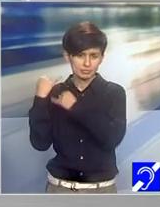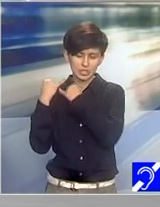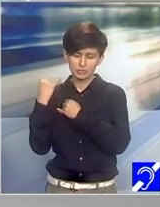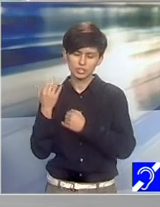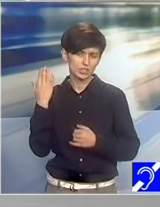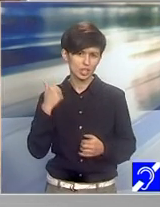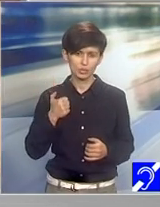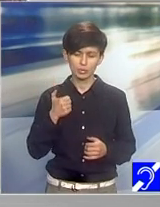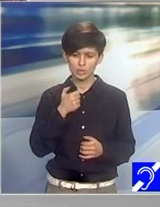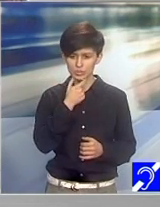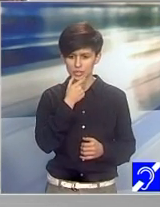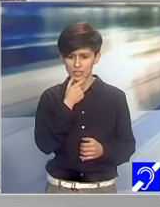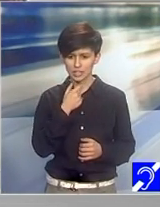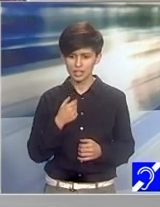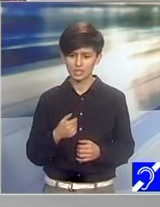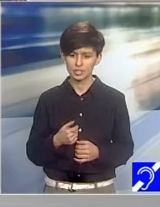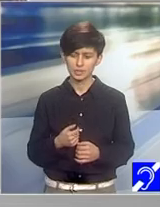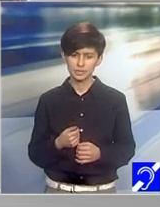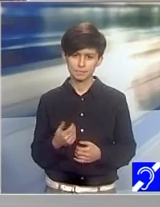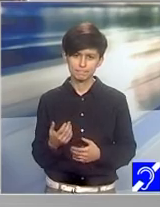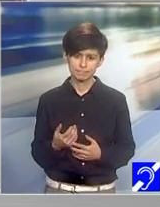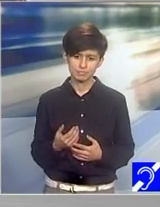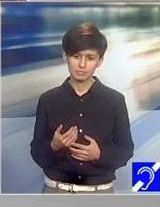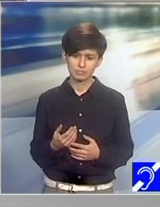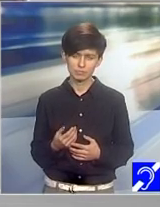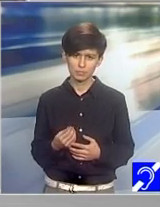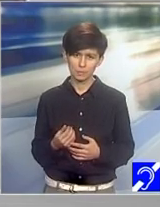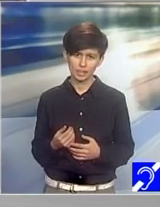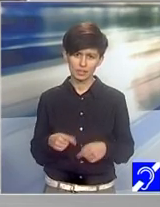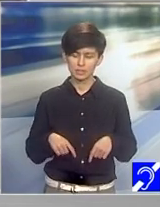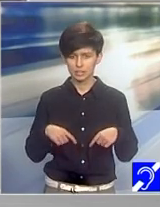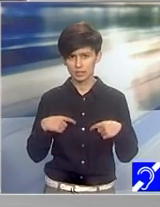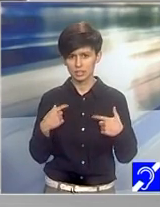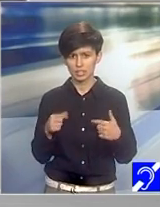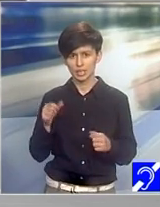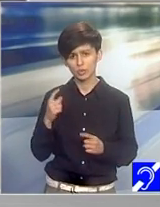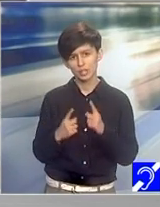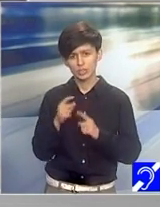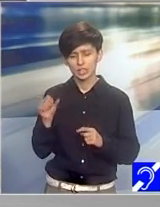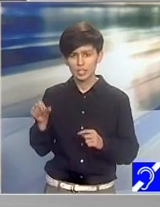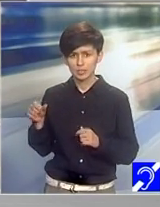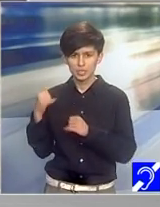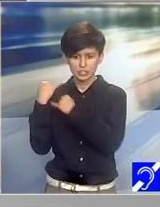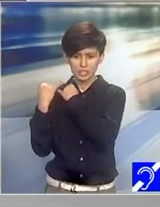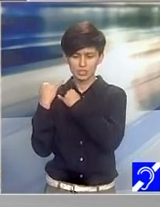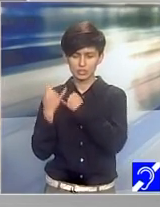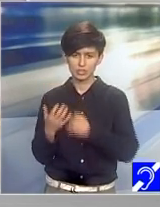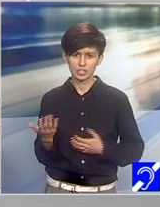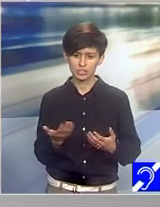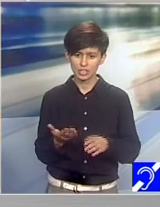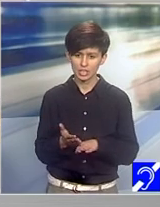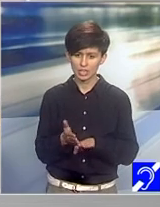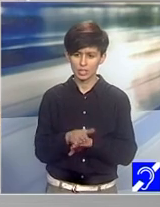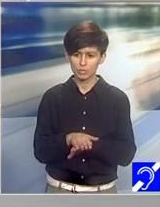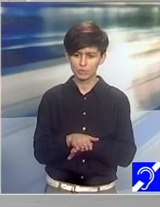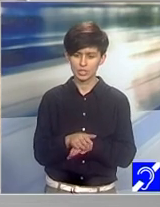la Ioan Lupaș, Ștefan Pascu, Cornelia Bodea, care au murit, Constantin Daicoviciu,